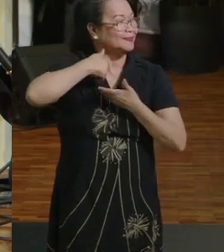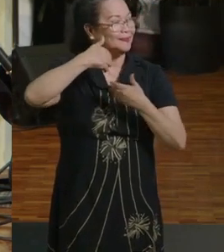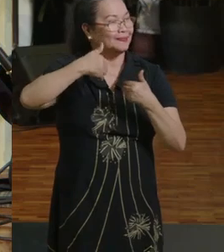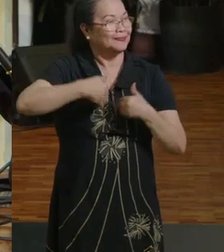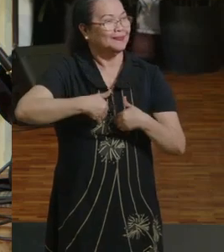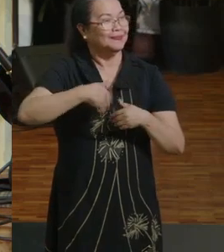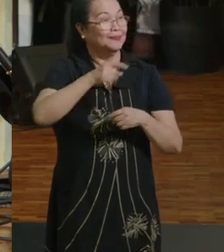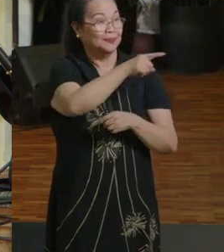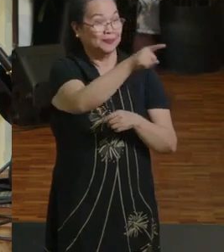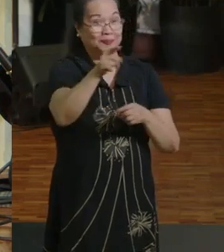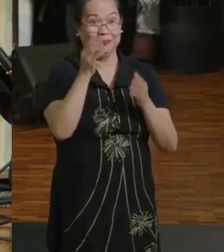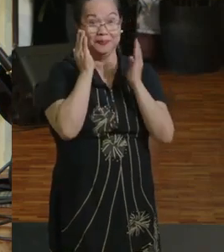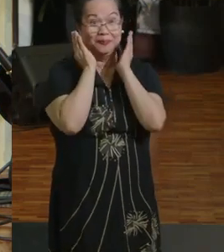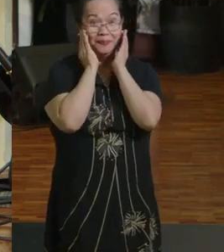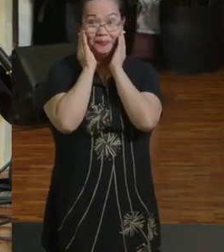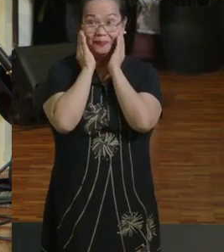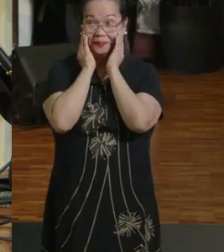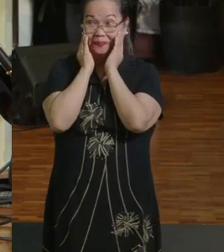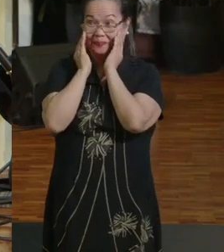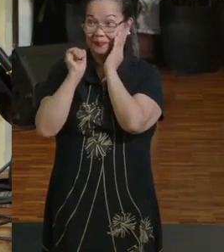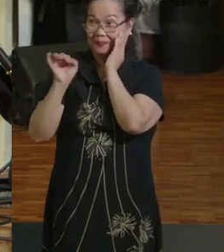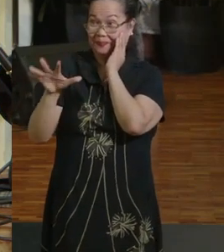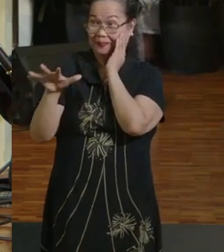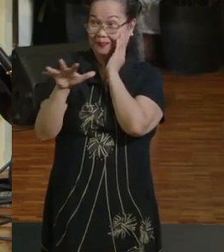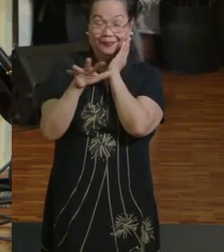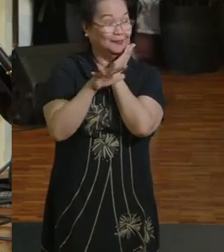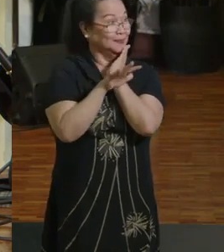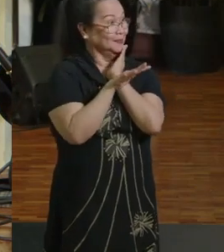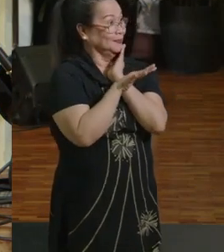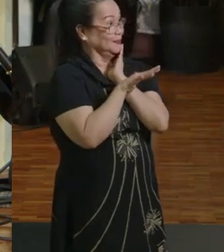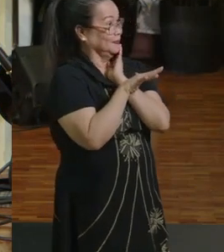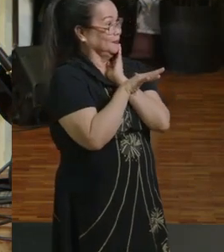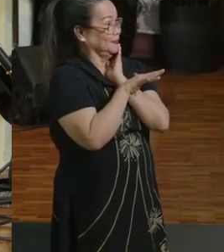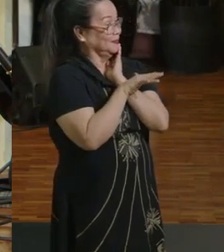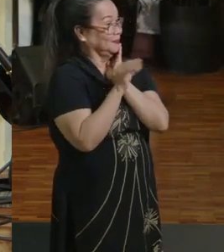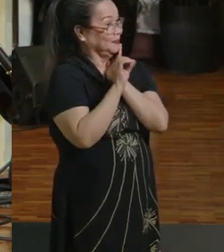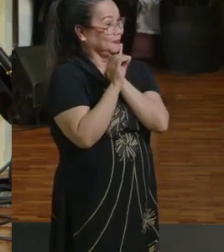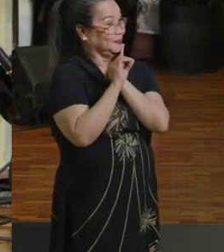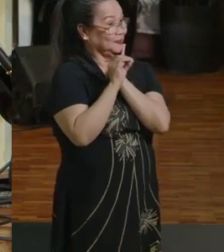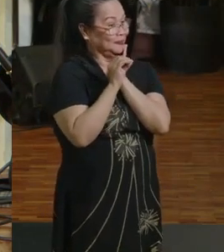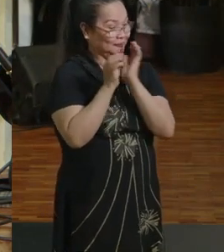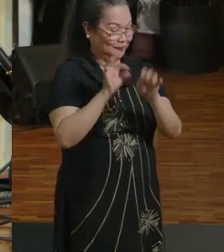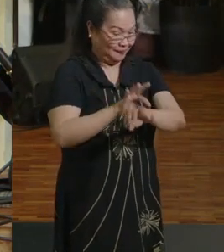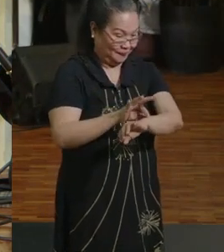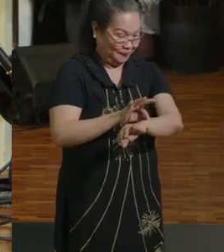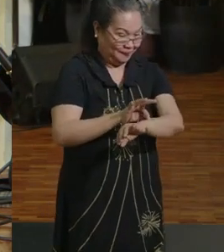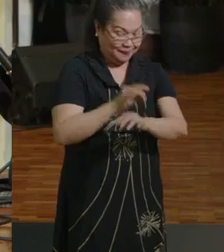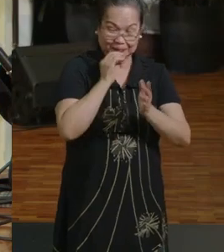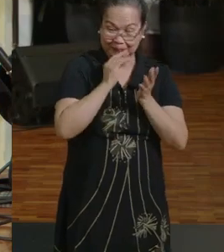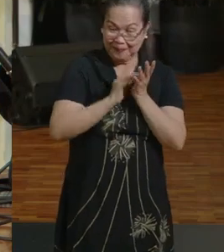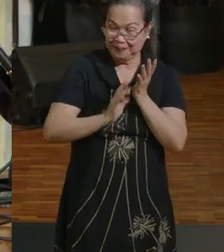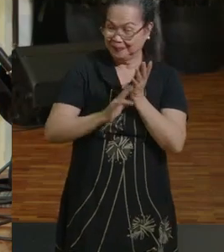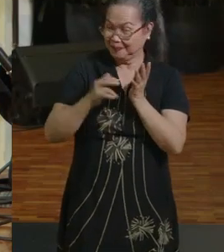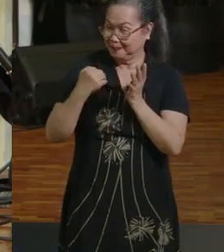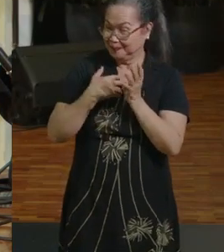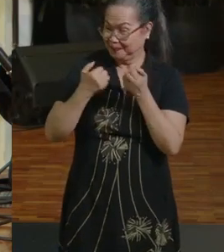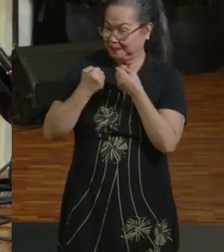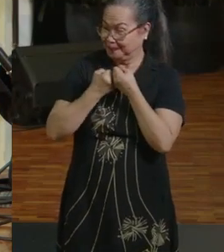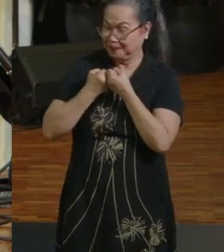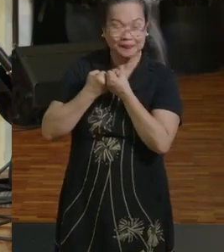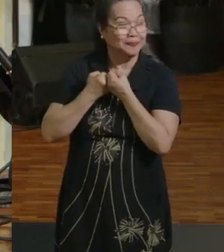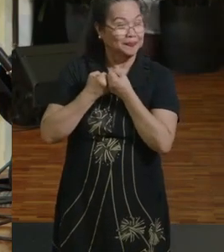Alam po natin na we do not deal with flesh and blood. We battle